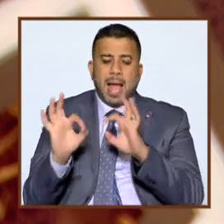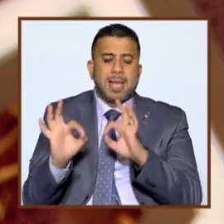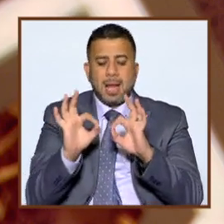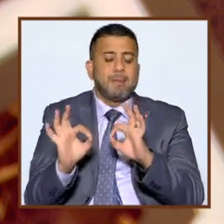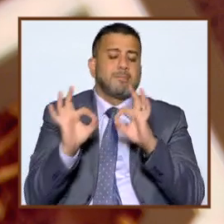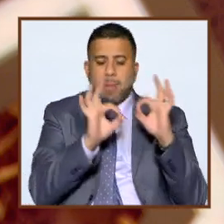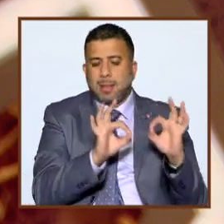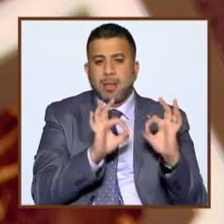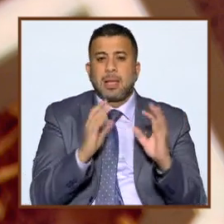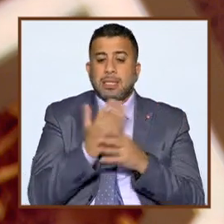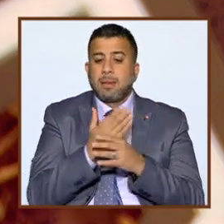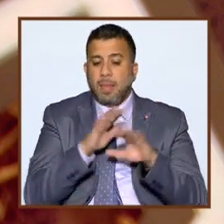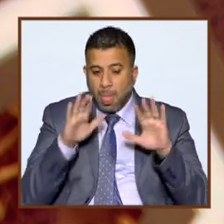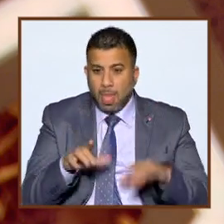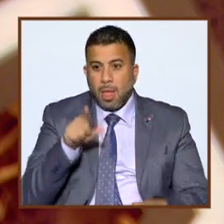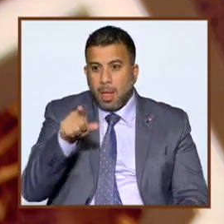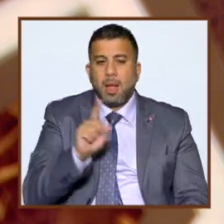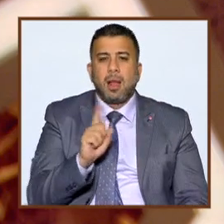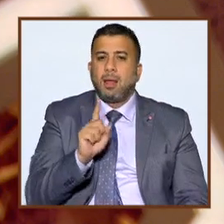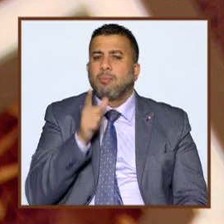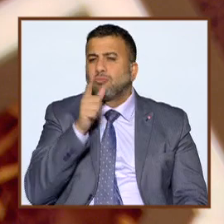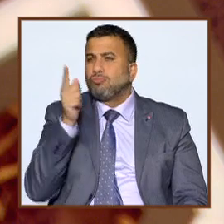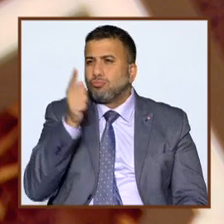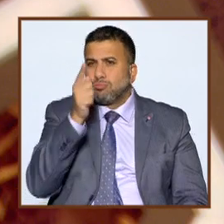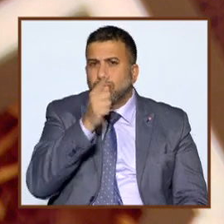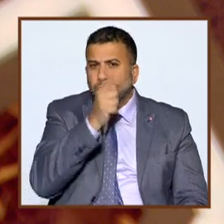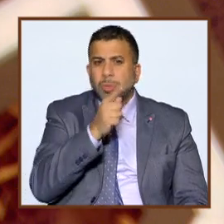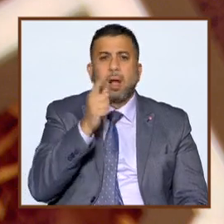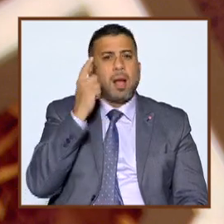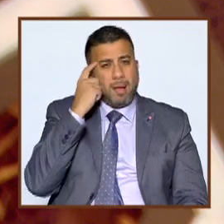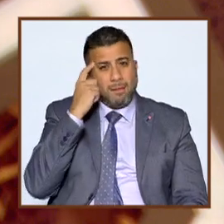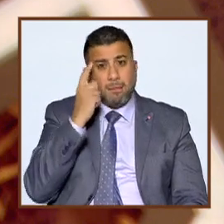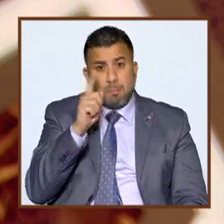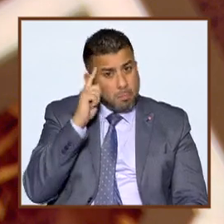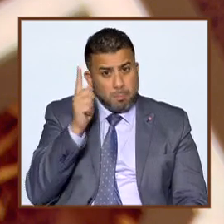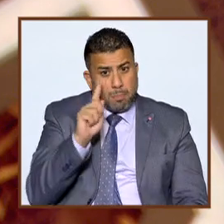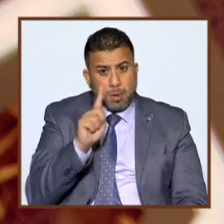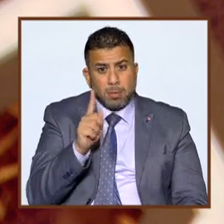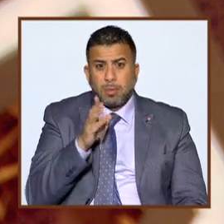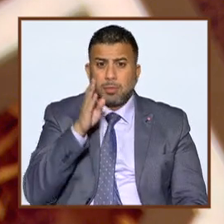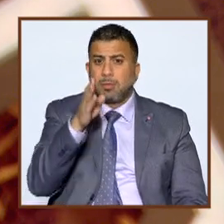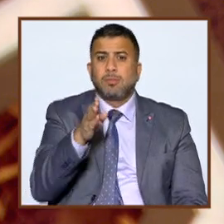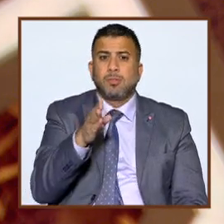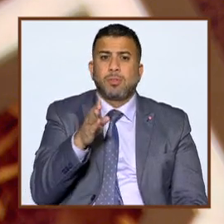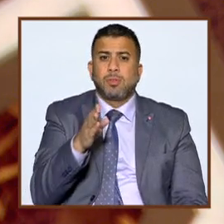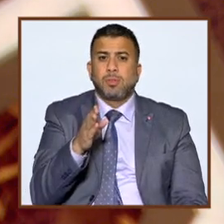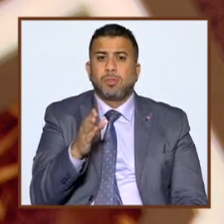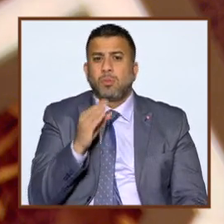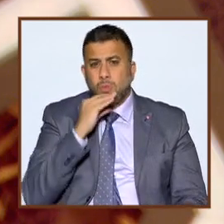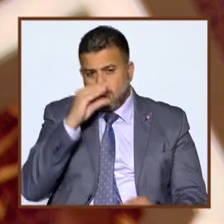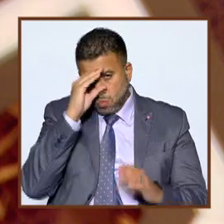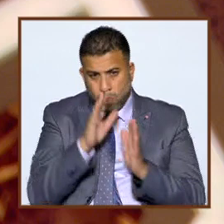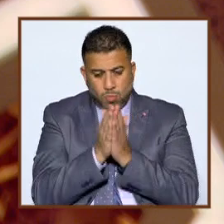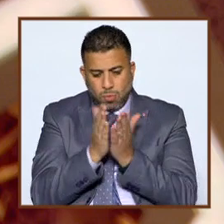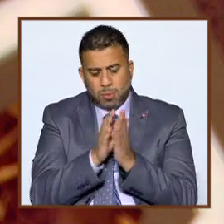فهذه الرموز والعلامات تخدمك، وإذا ما كنت تعرفينها روحي لأول المصحف أو